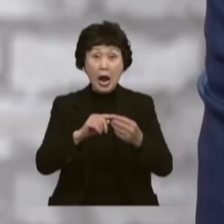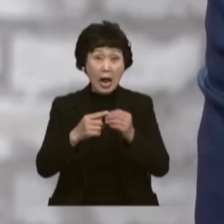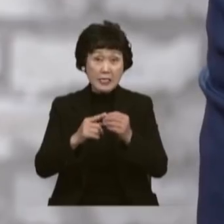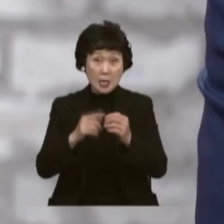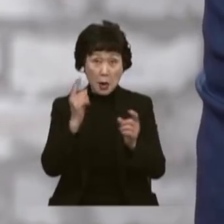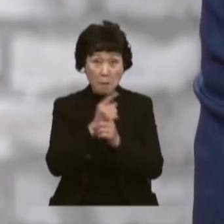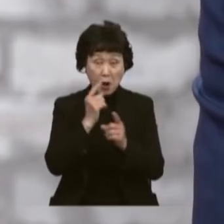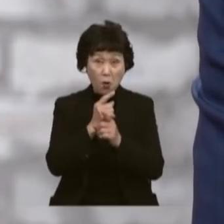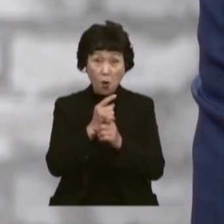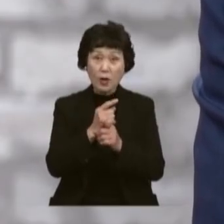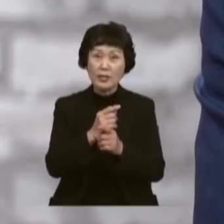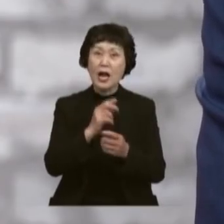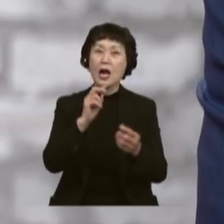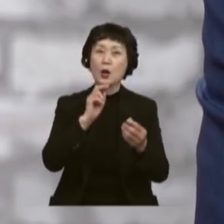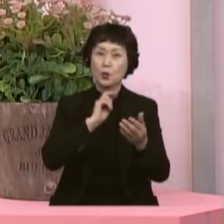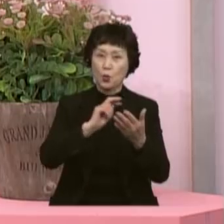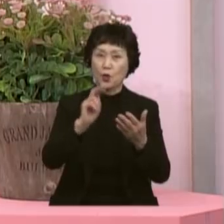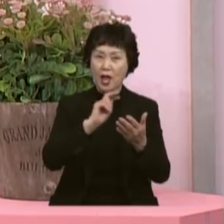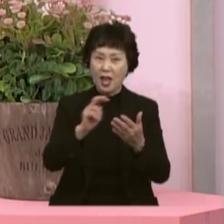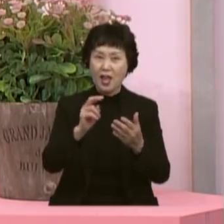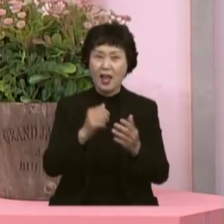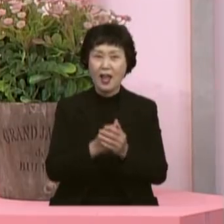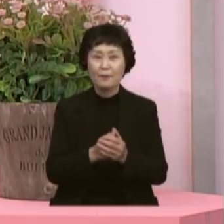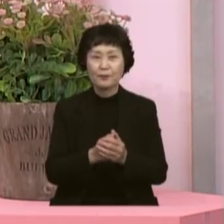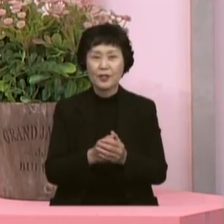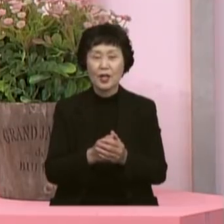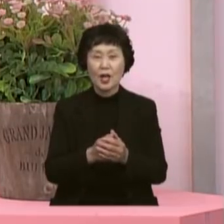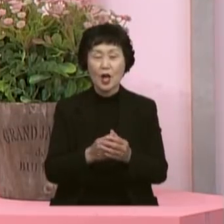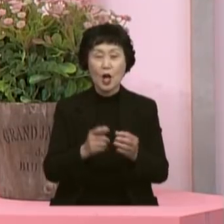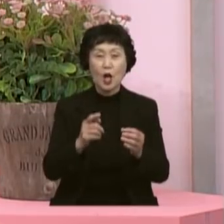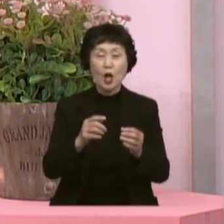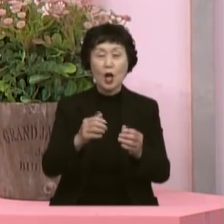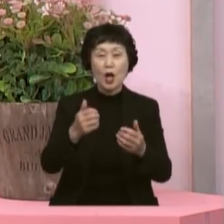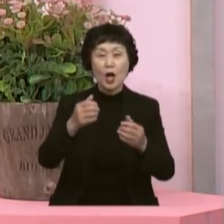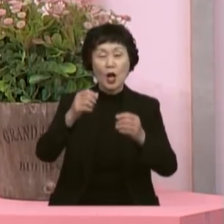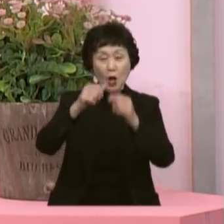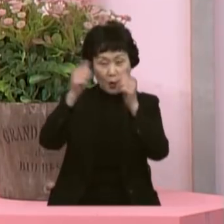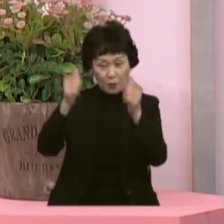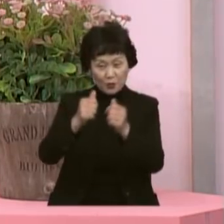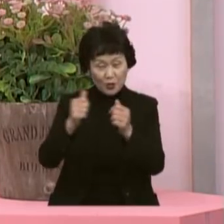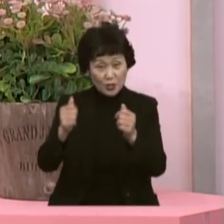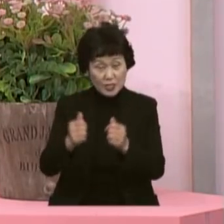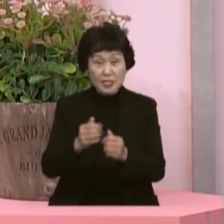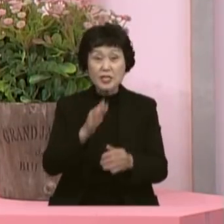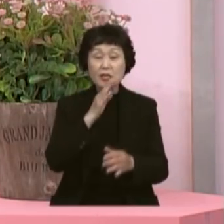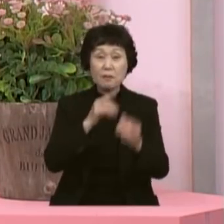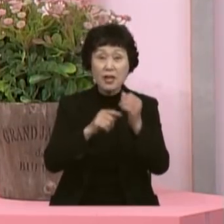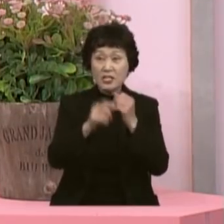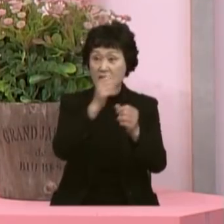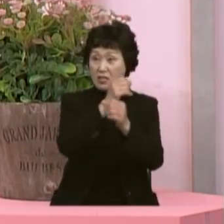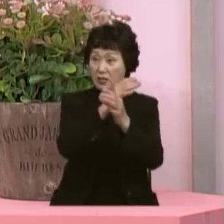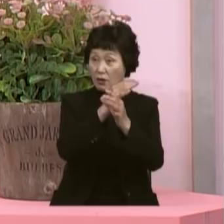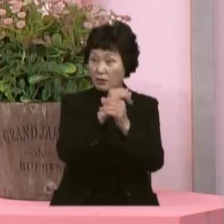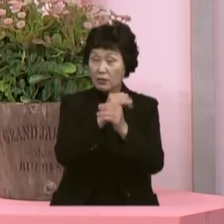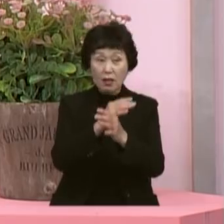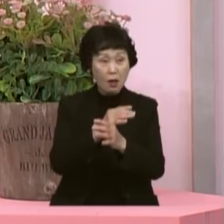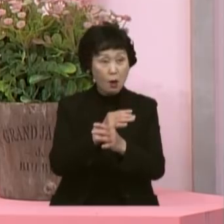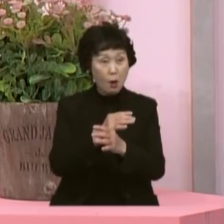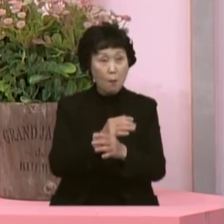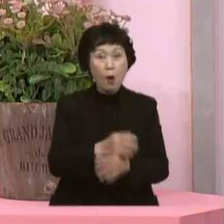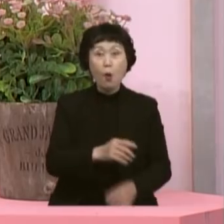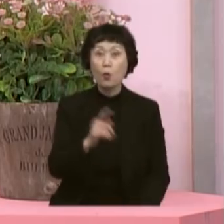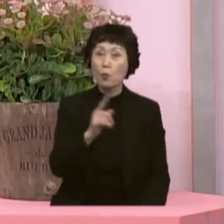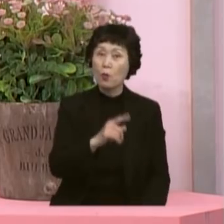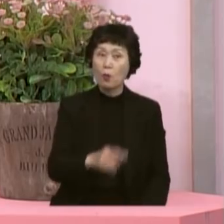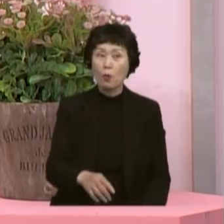이러면서 진짜요? 찬송가를 개조해서 뭐 부처님의 진리등대 그러니까 애들이 갑자기 기도하다 말고